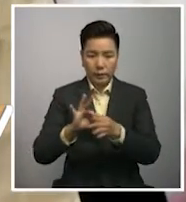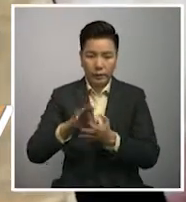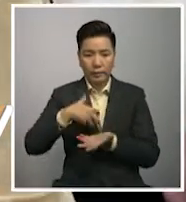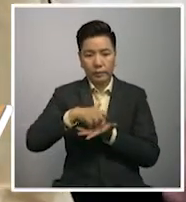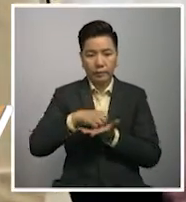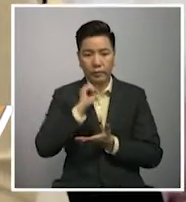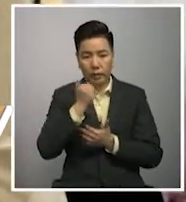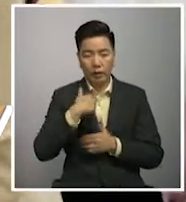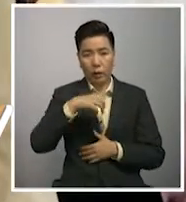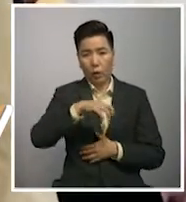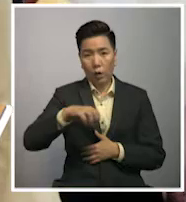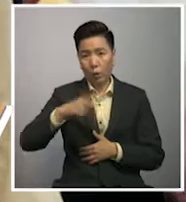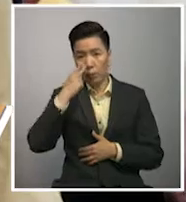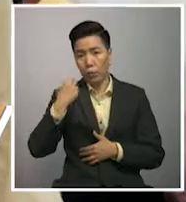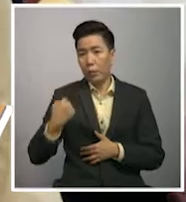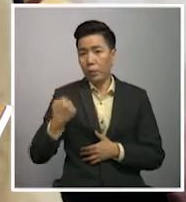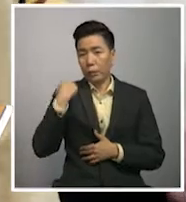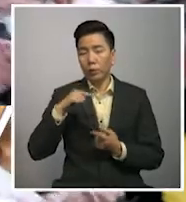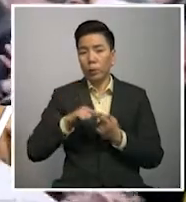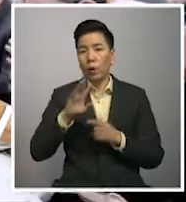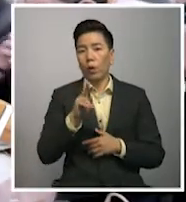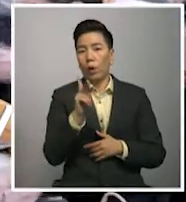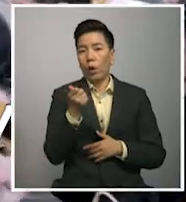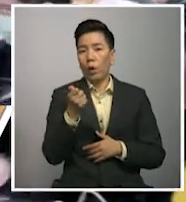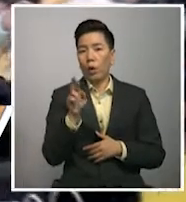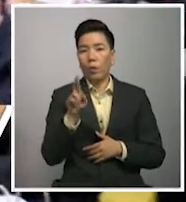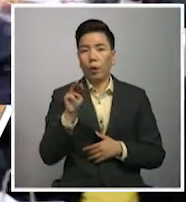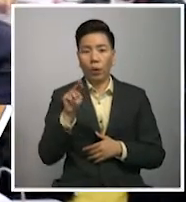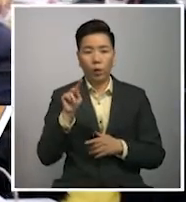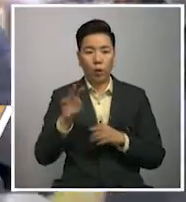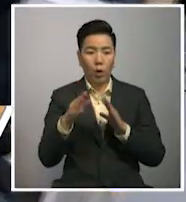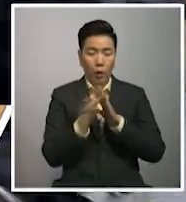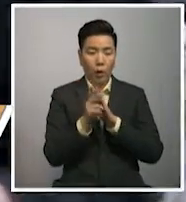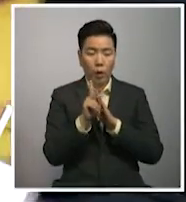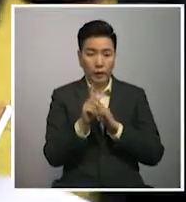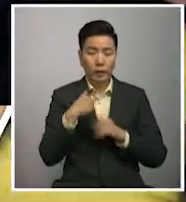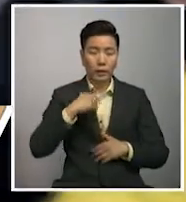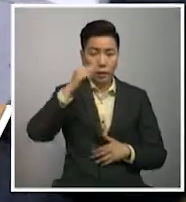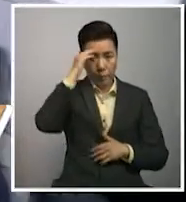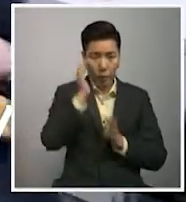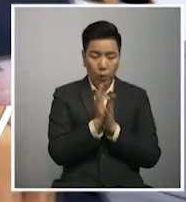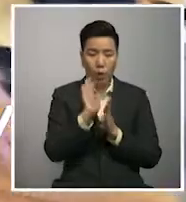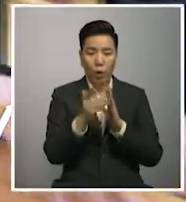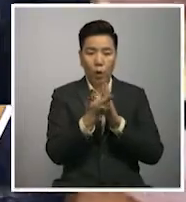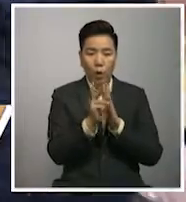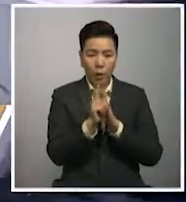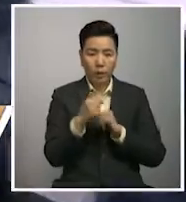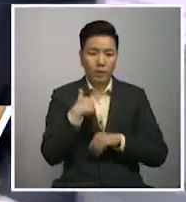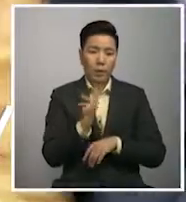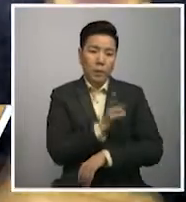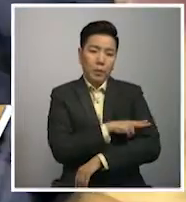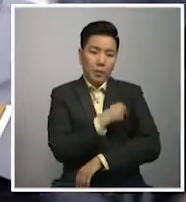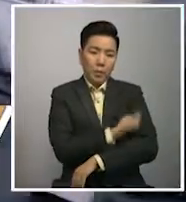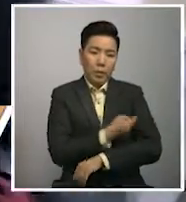อาทิกองอำนวยการรักษาความมั่นคงภายในจังหวัดขอนแก่นรองผู้บังคับการตำรวจภูธรจังหวัดขอนแก่น